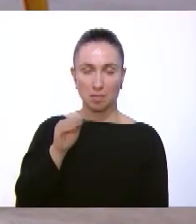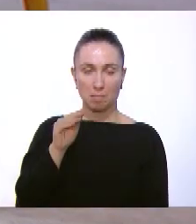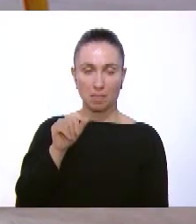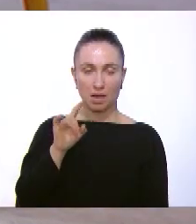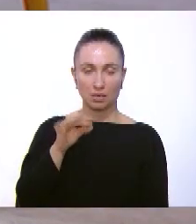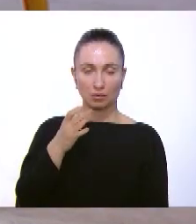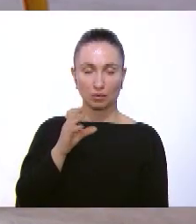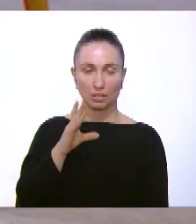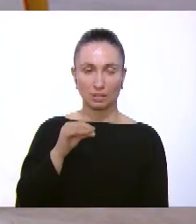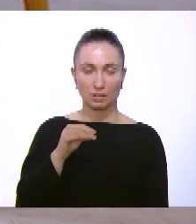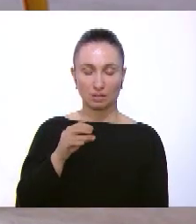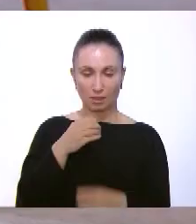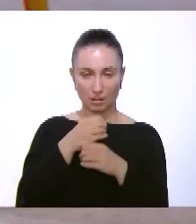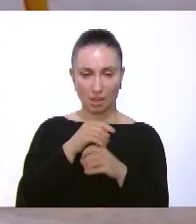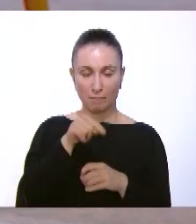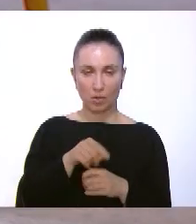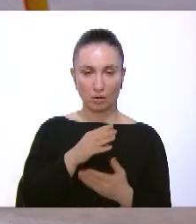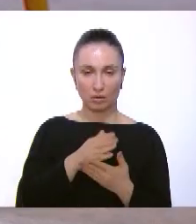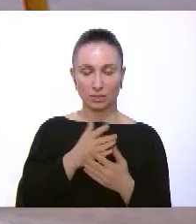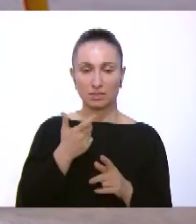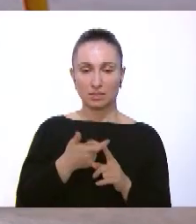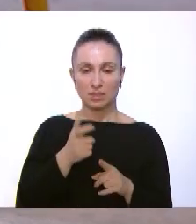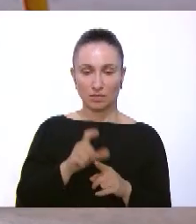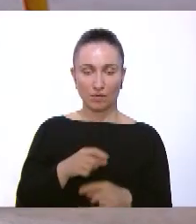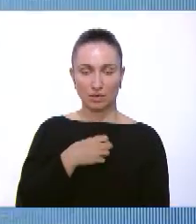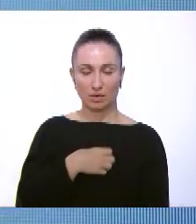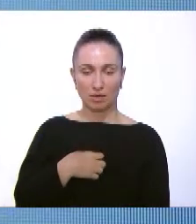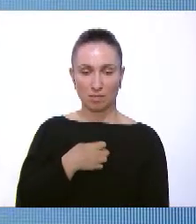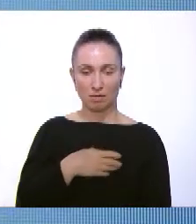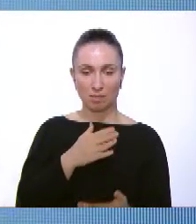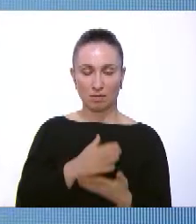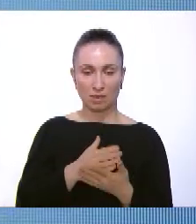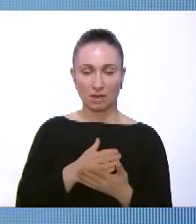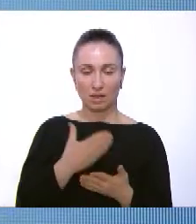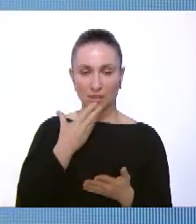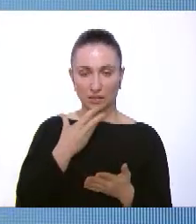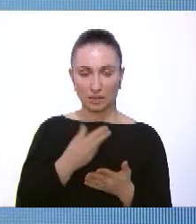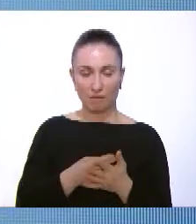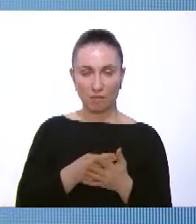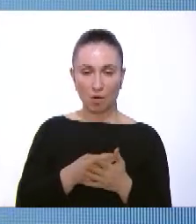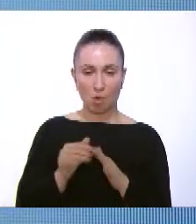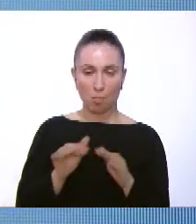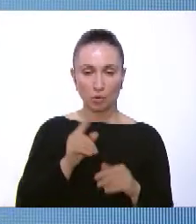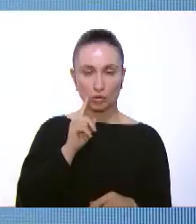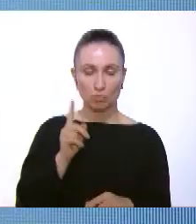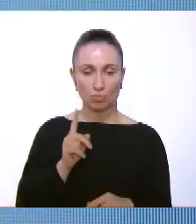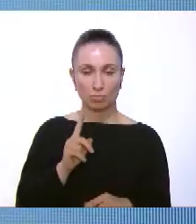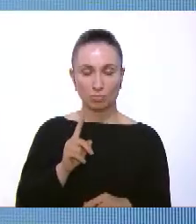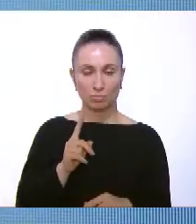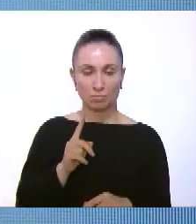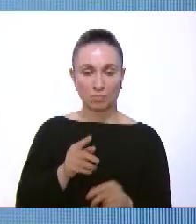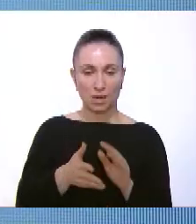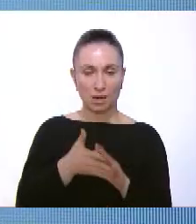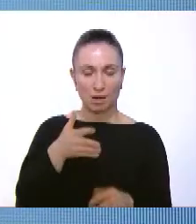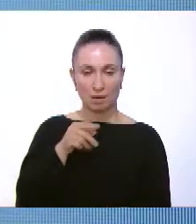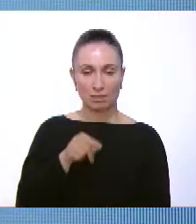ფარმაკოკინეტიკის ლაბორატორია, რომელიც ძალიან მნიშვნელოვანია თავისი ფუნქციით, რომ განსაზღვრავს